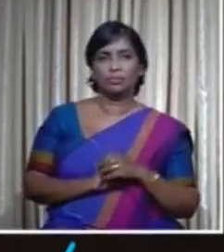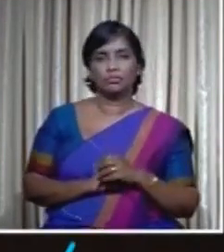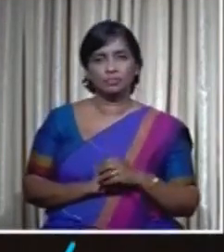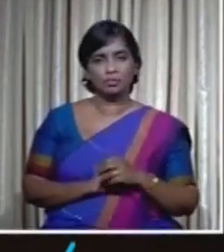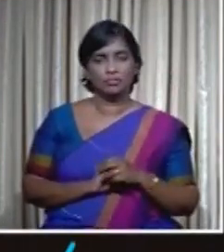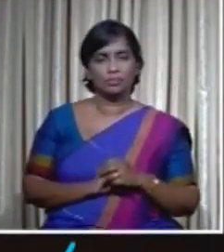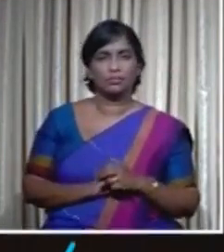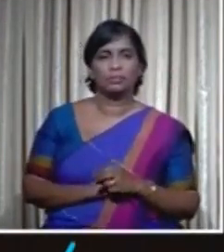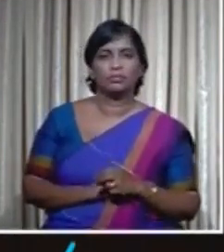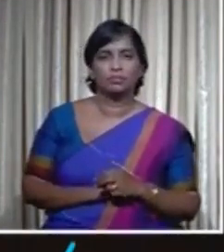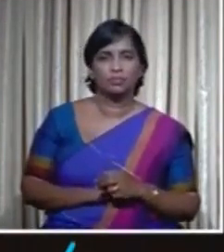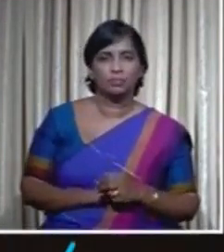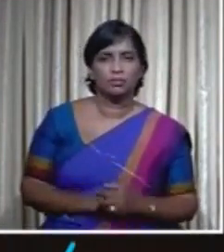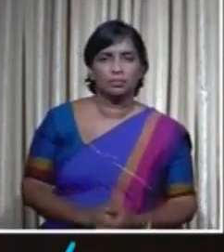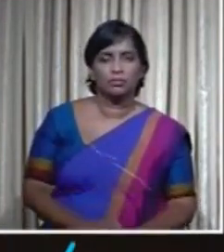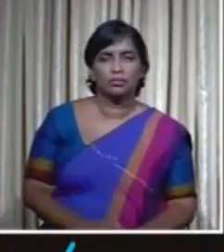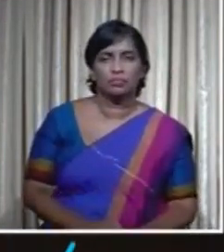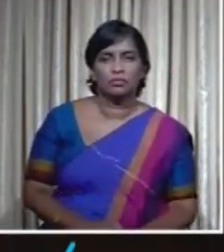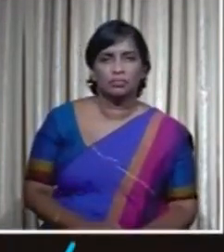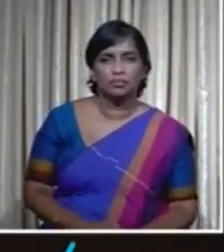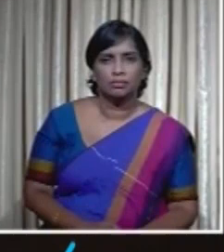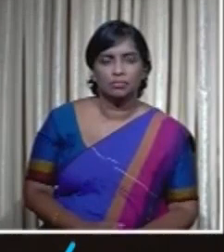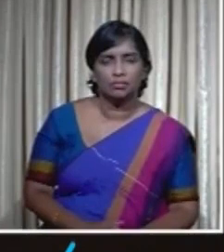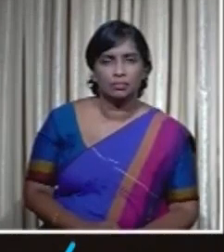take the chair now.